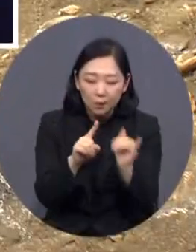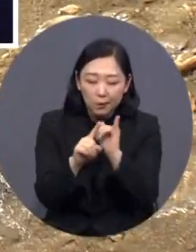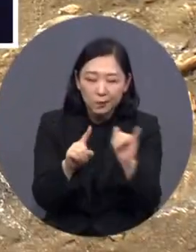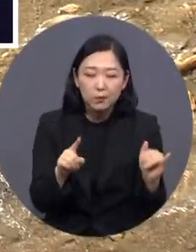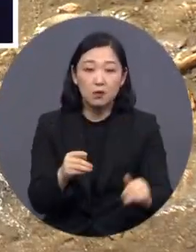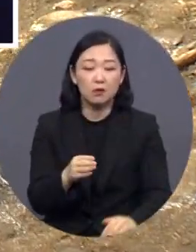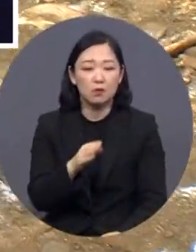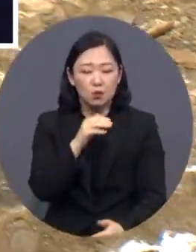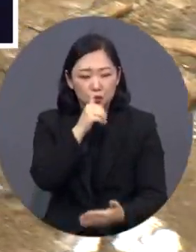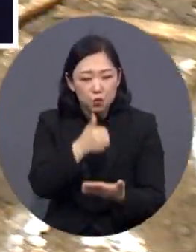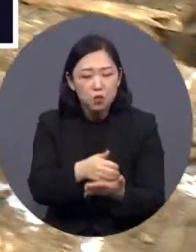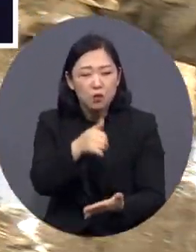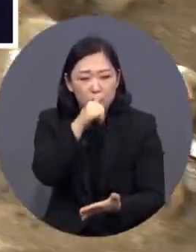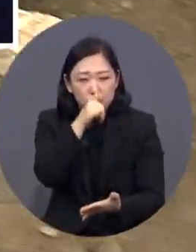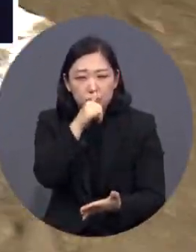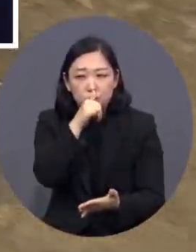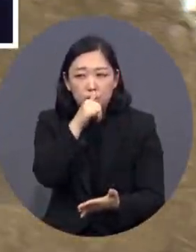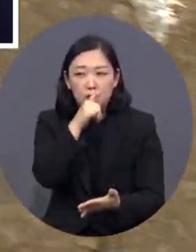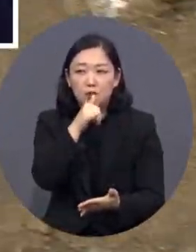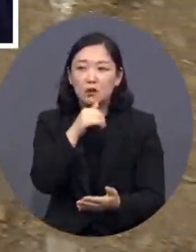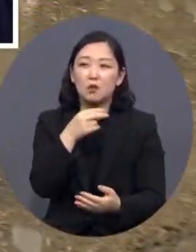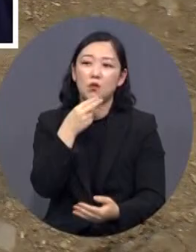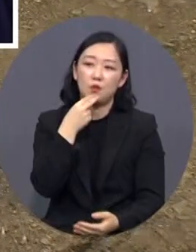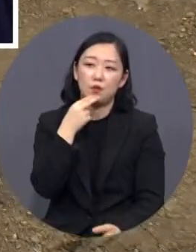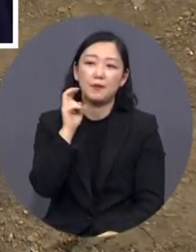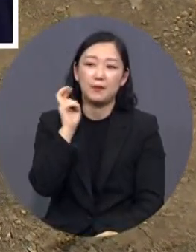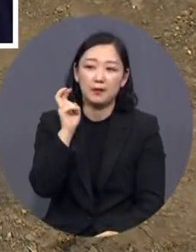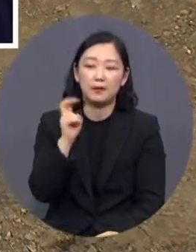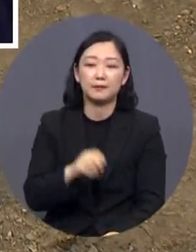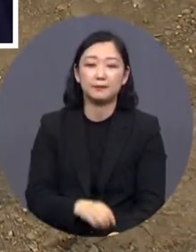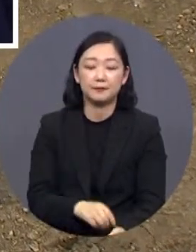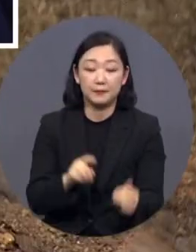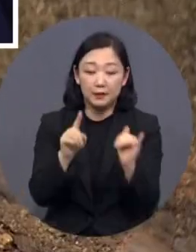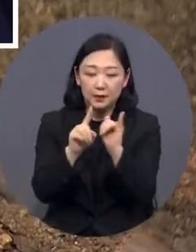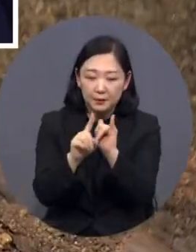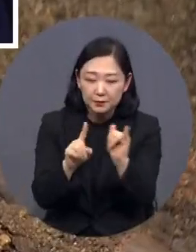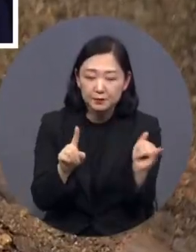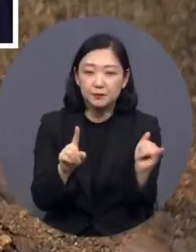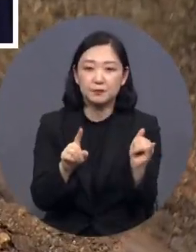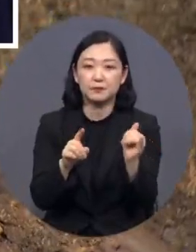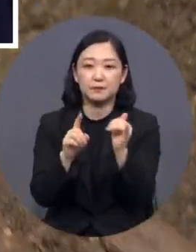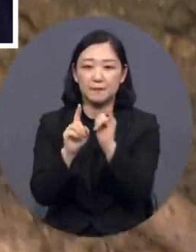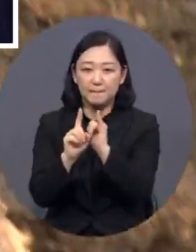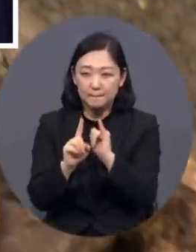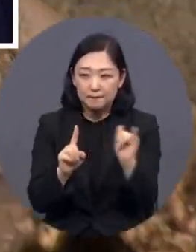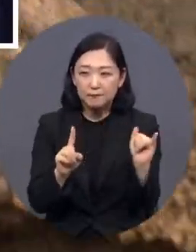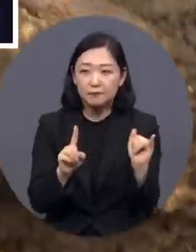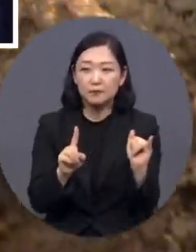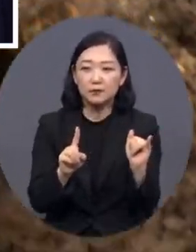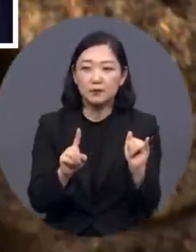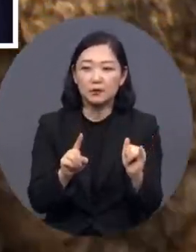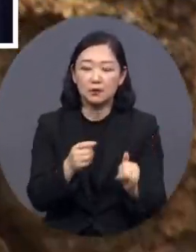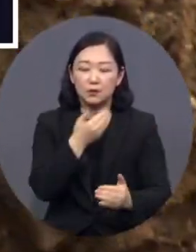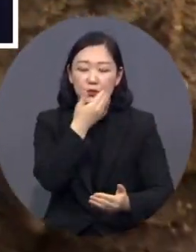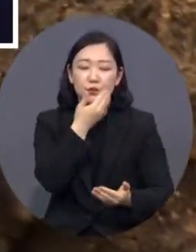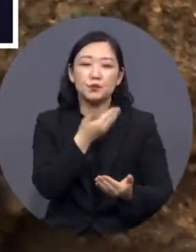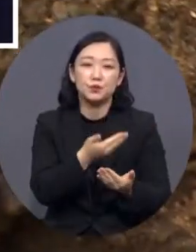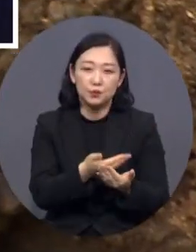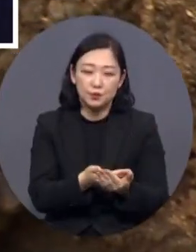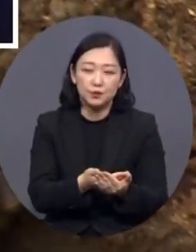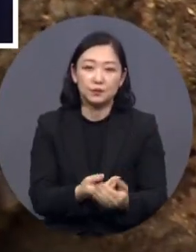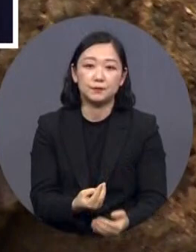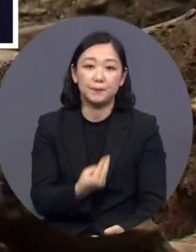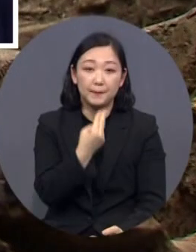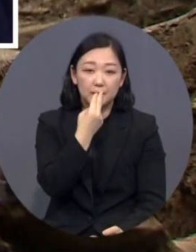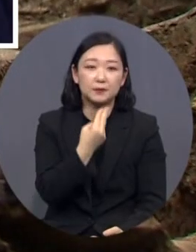내가 정말 죄가 있어서 죽는 한 사람들은 없을 거예요 예 근데 아무튼 어느 하나 한 분 한 분